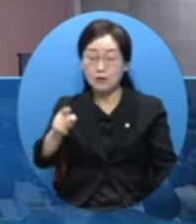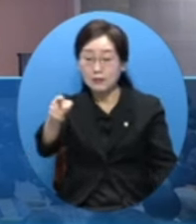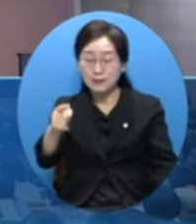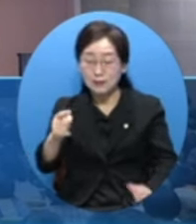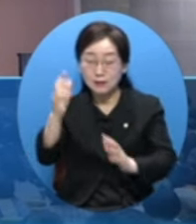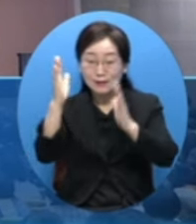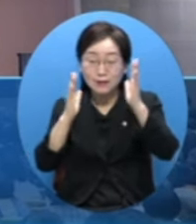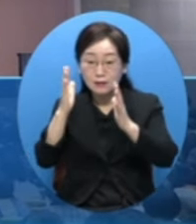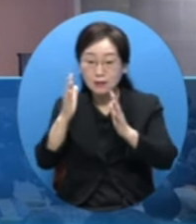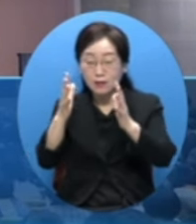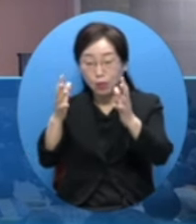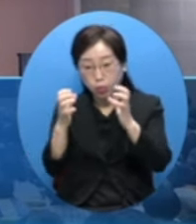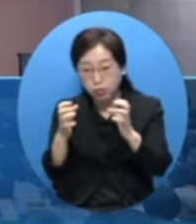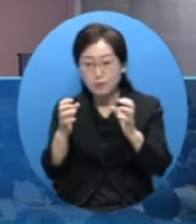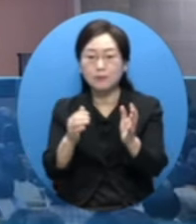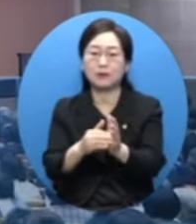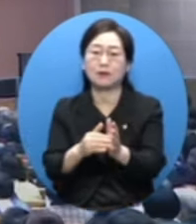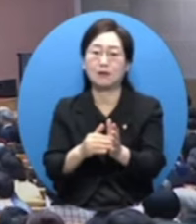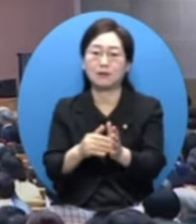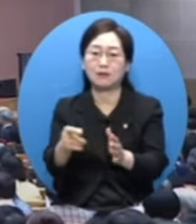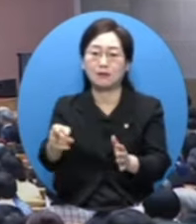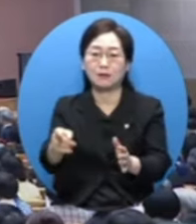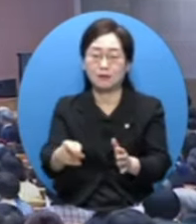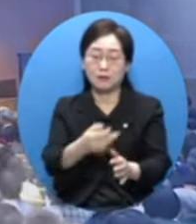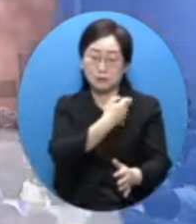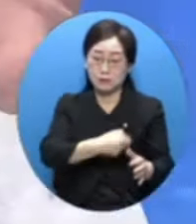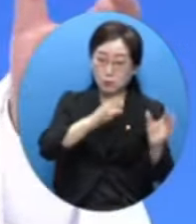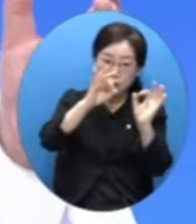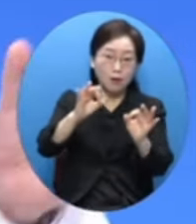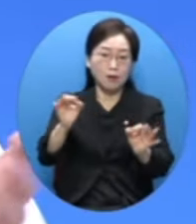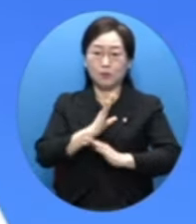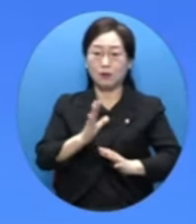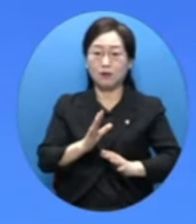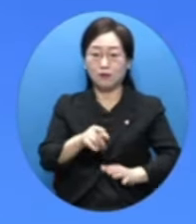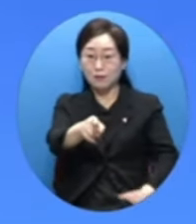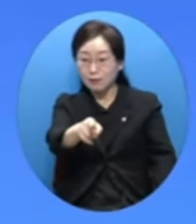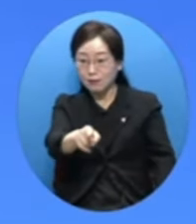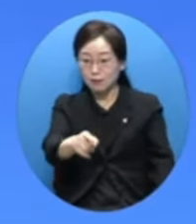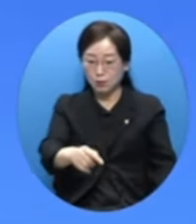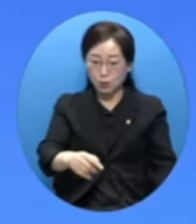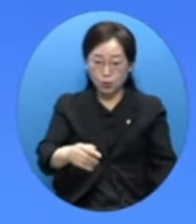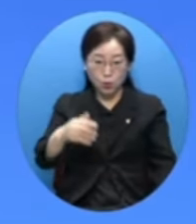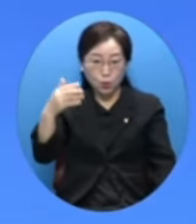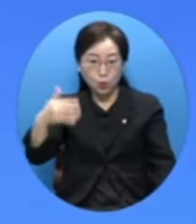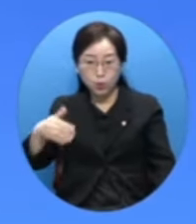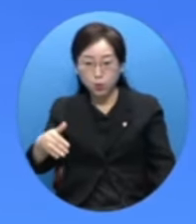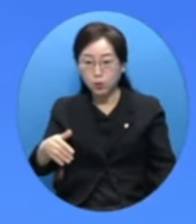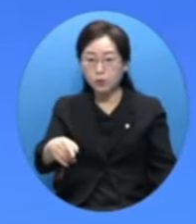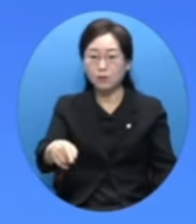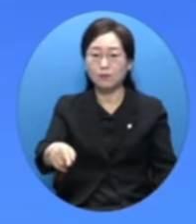마른지라. 제자들이 옆에서 그것을 보고 놀랐습니다. 어찌 이런 일이 날 수 있습니까?